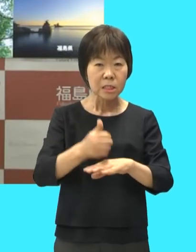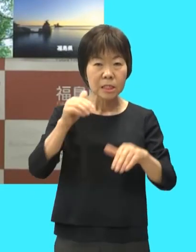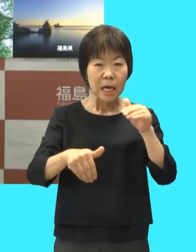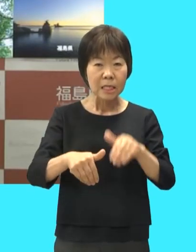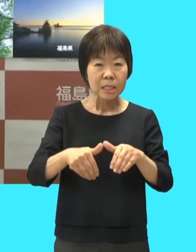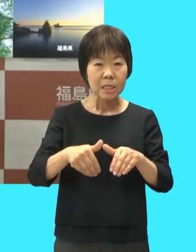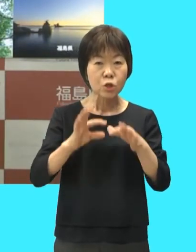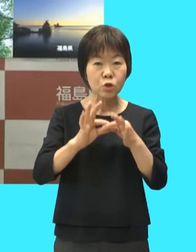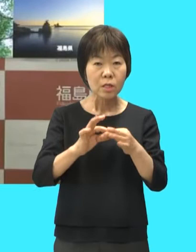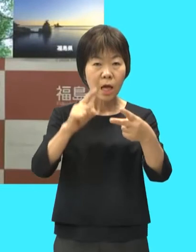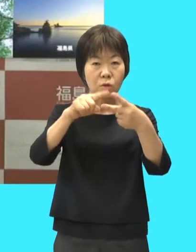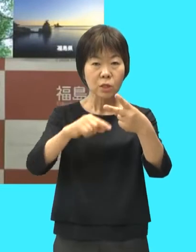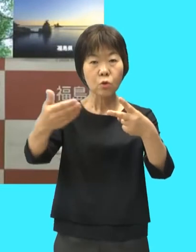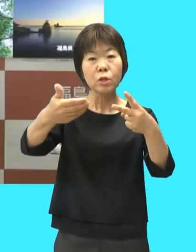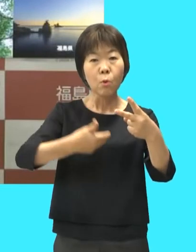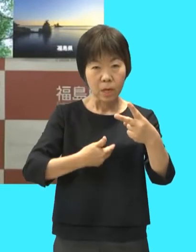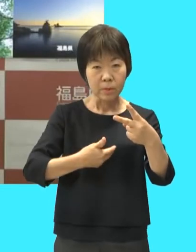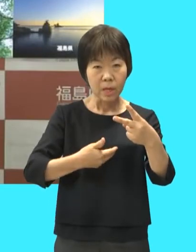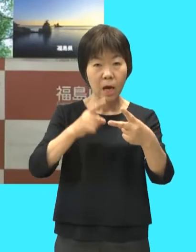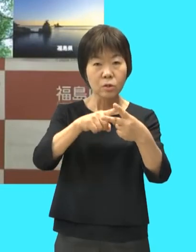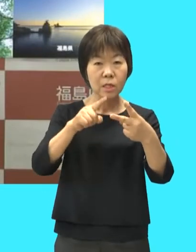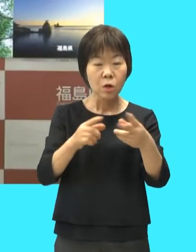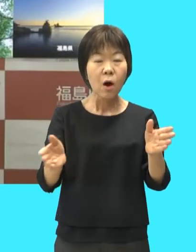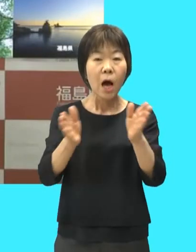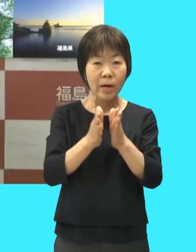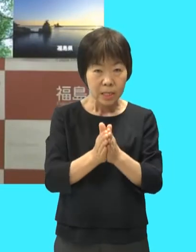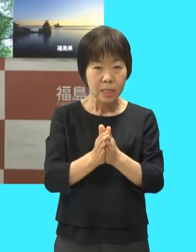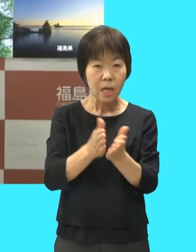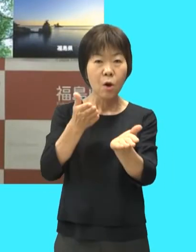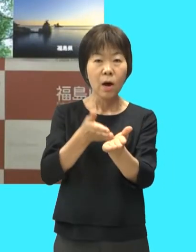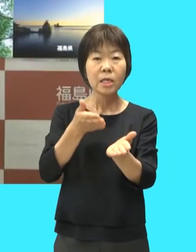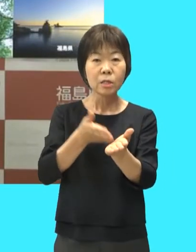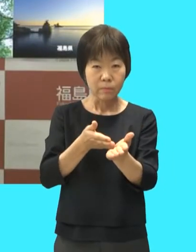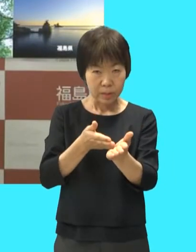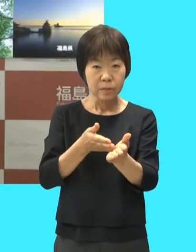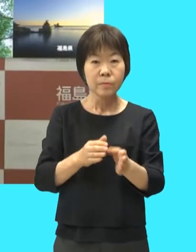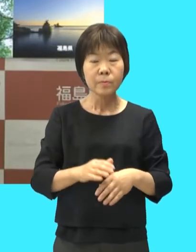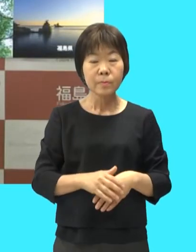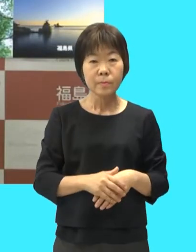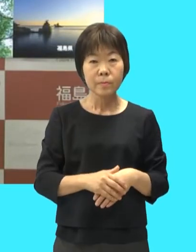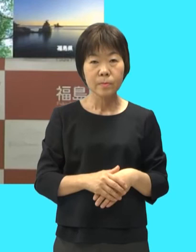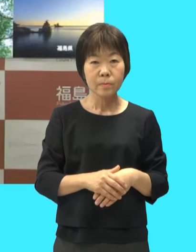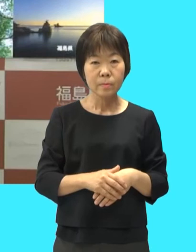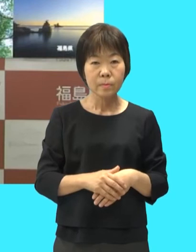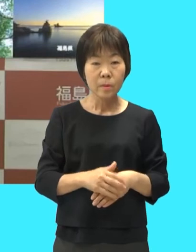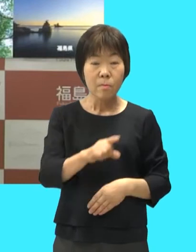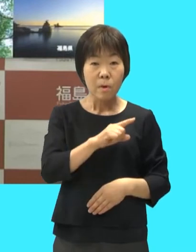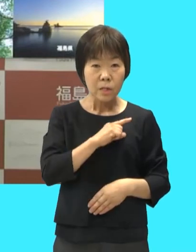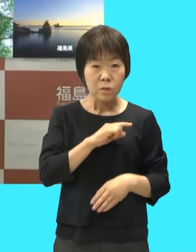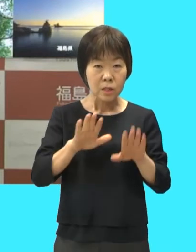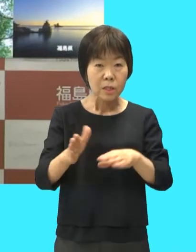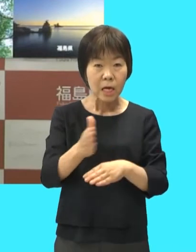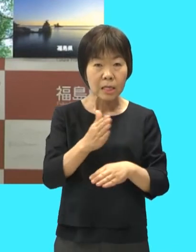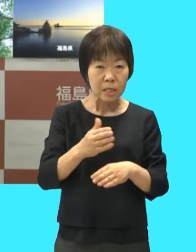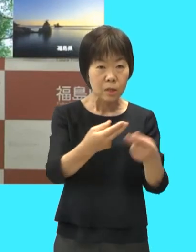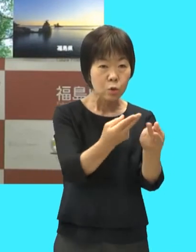ただきました。その2つの質問について合わせてお話をさせていただきます。まず最近各